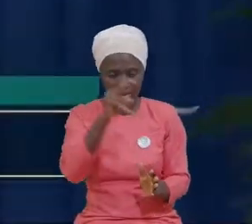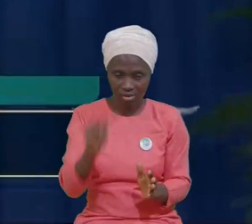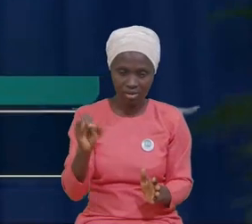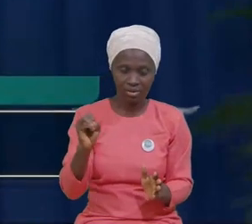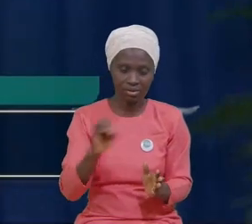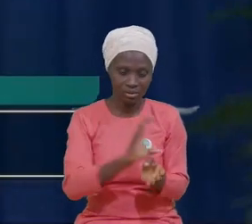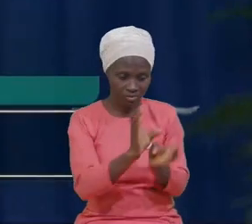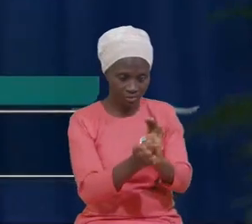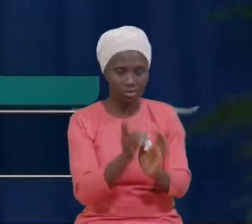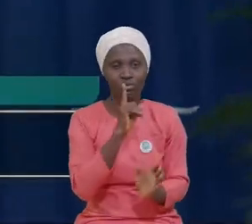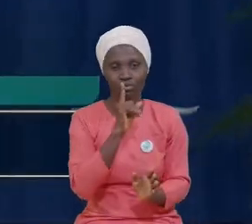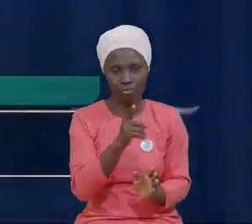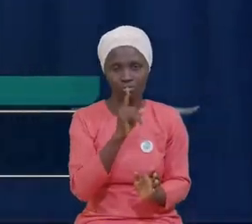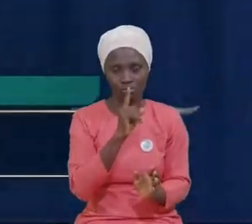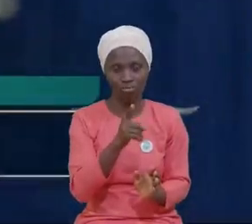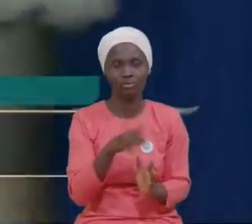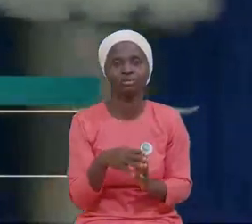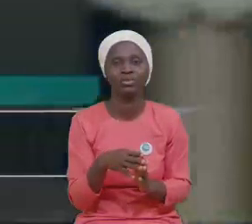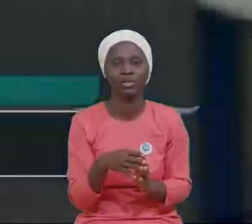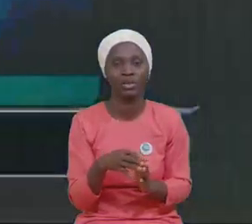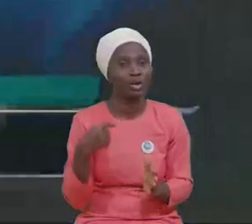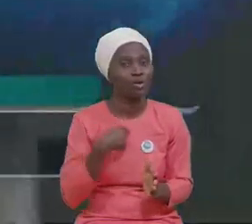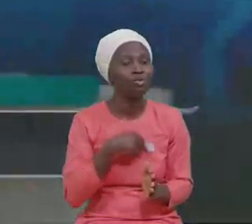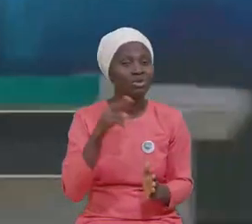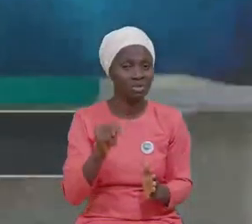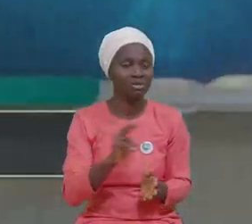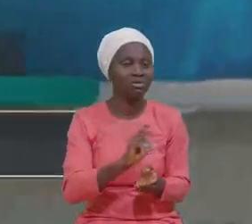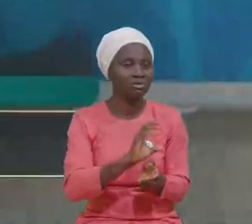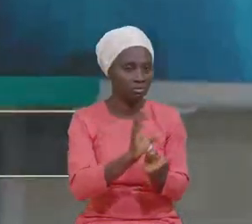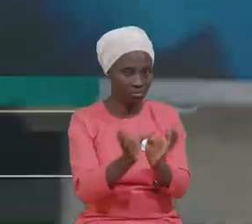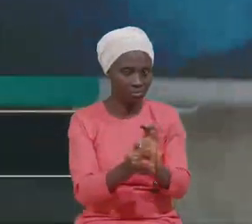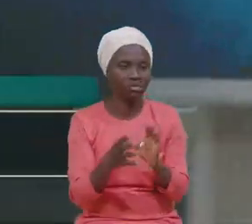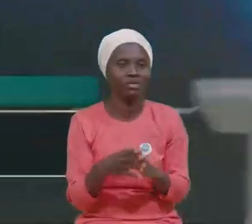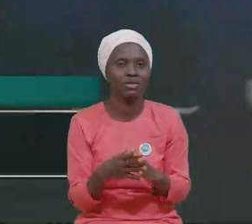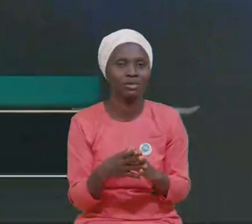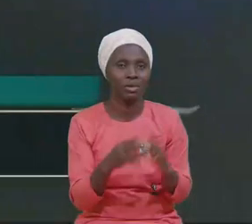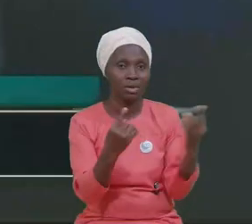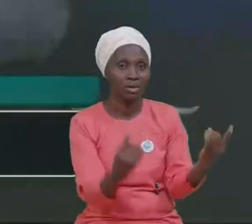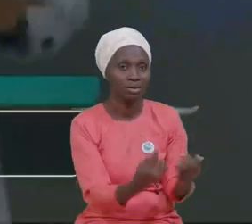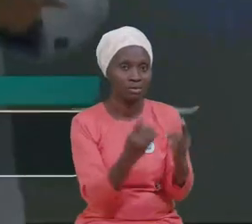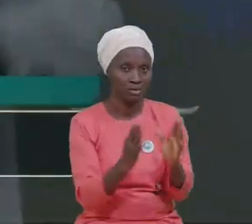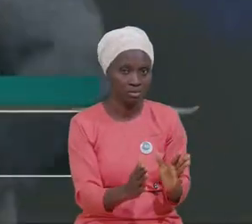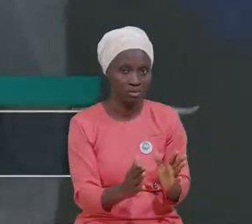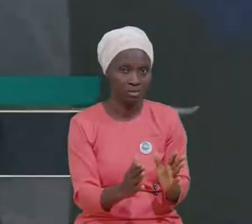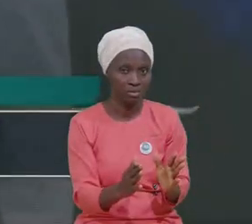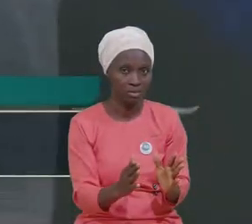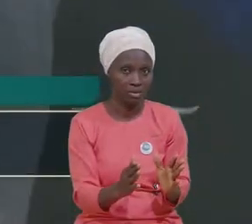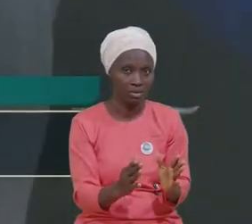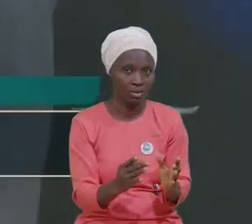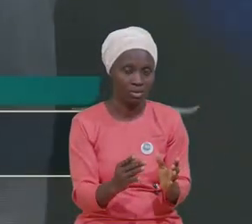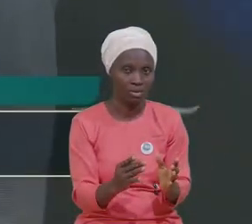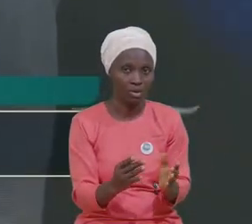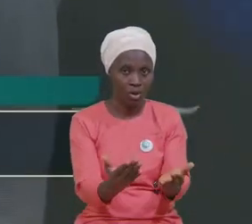Il lui faut la conversion, c'est vrai. Nous avons besoin de la conversion. Pécheur,